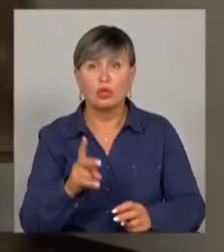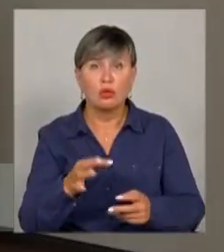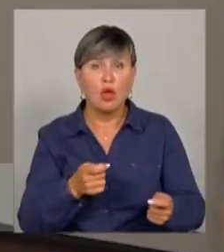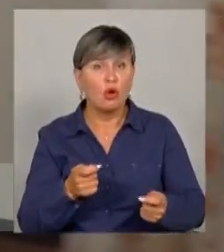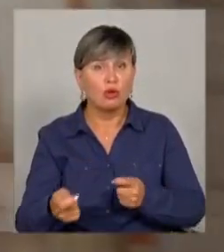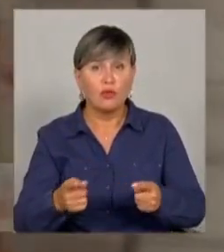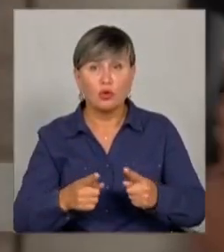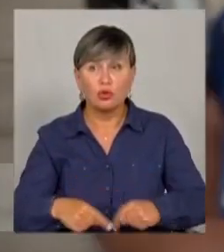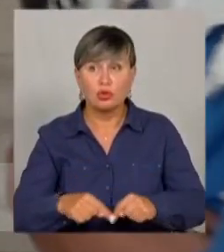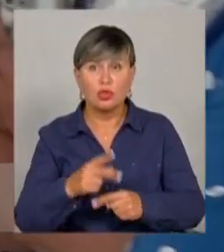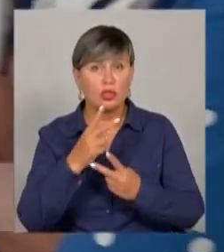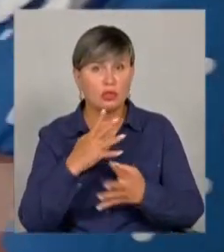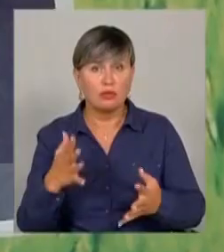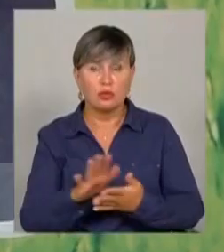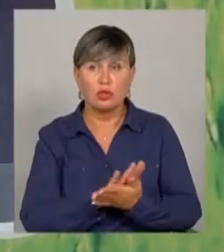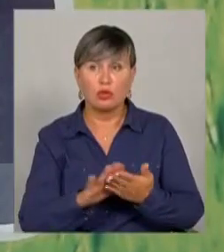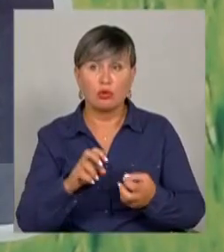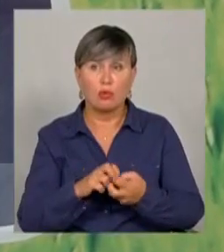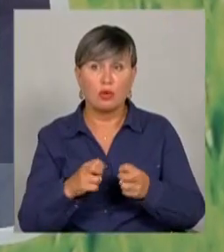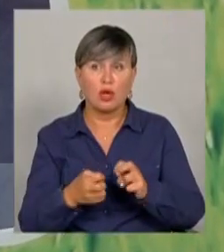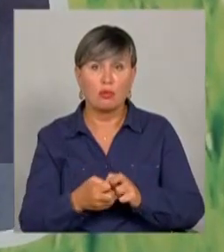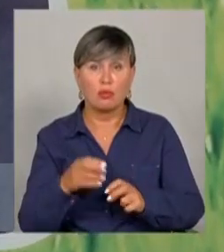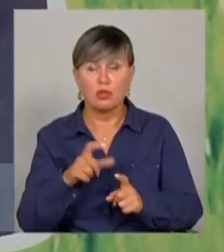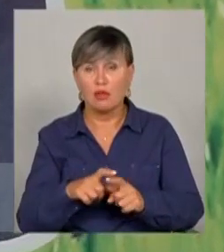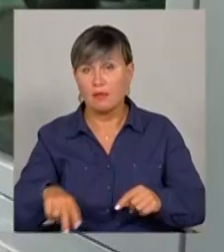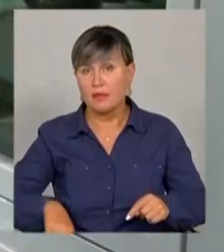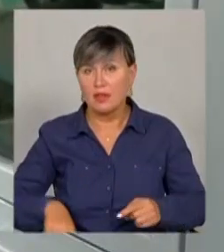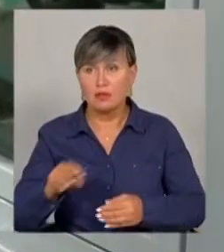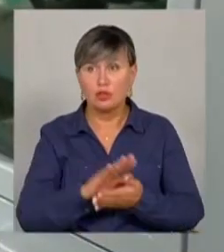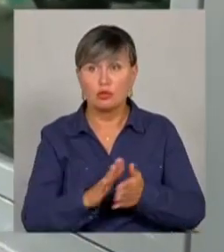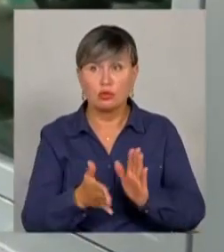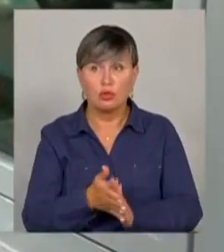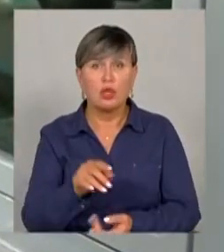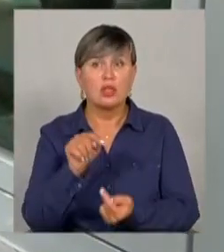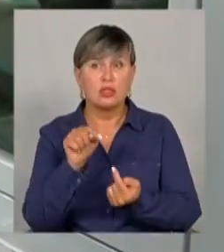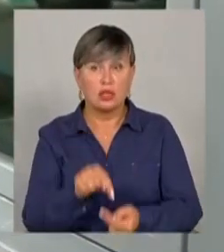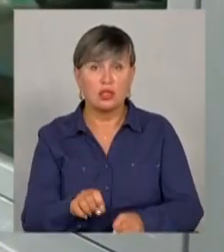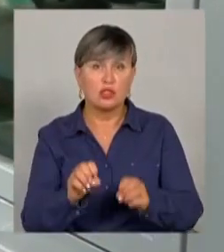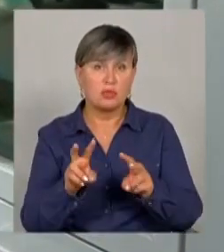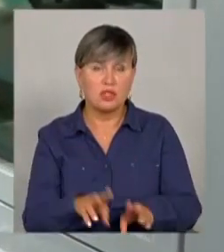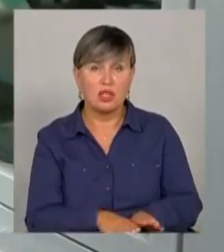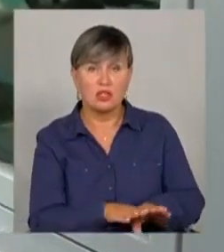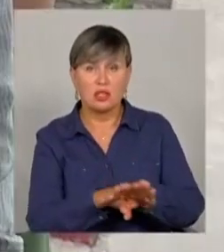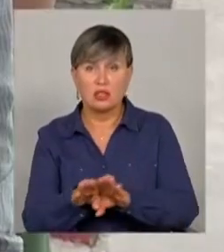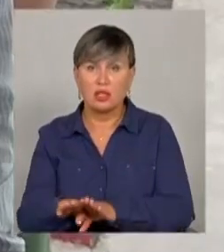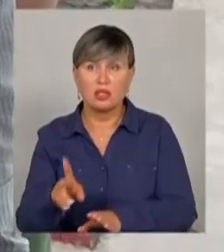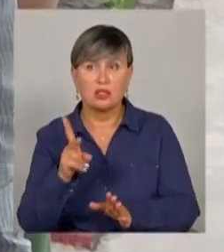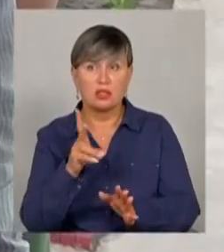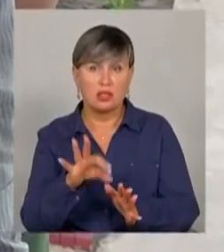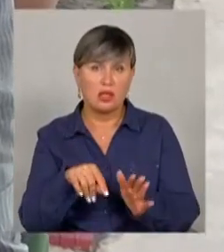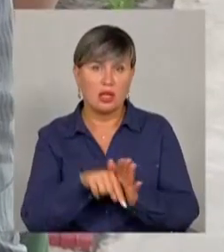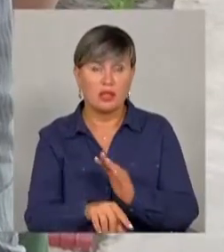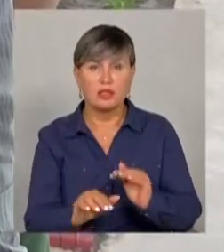руководство учреждения не видит в этом никакой проблемы. По словам директора, все условия соответствуют специальным стандартам для содержания детей с